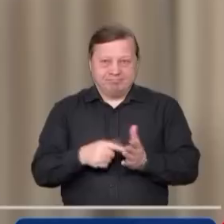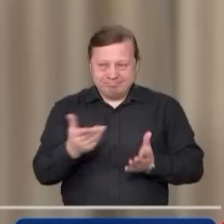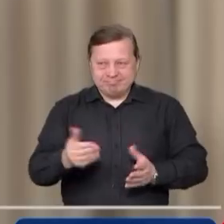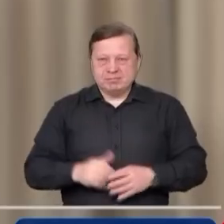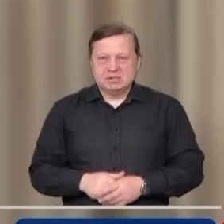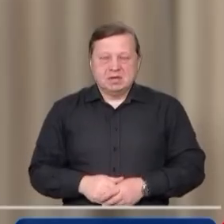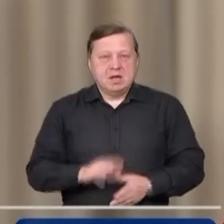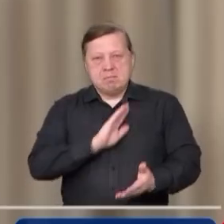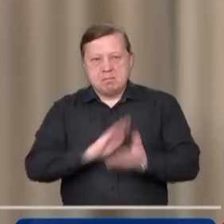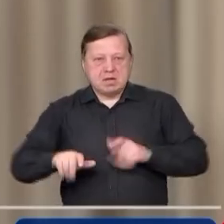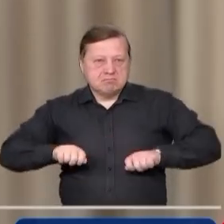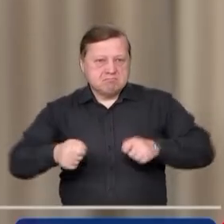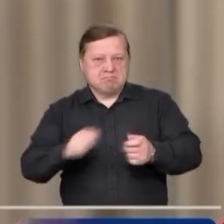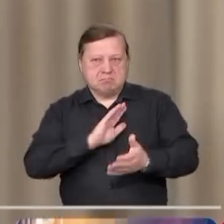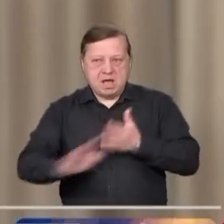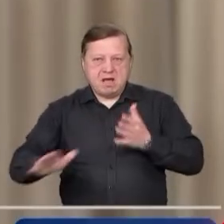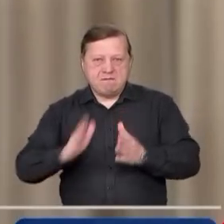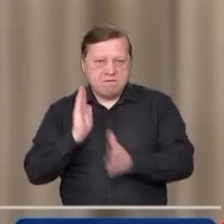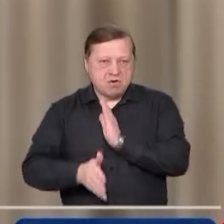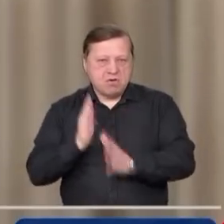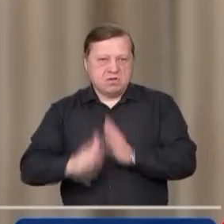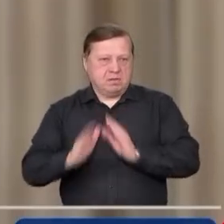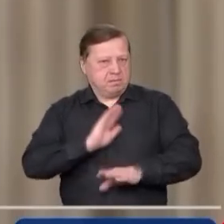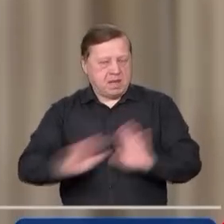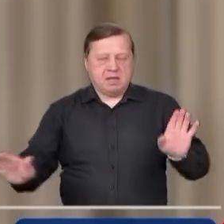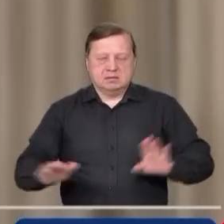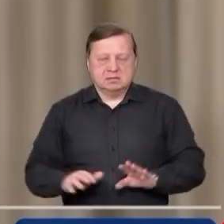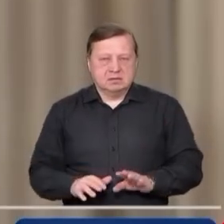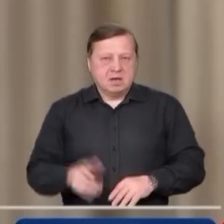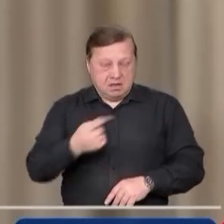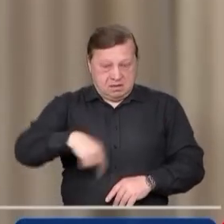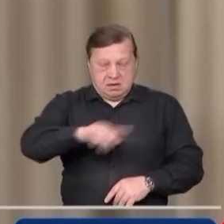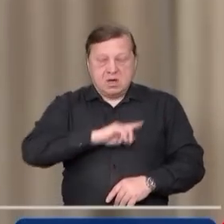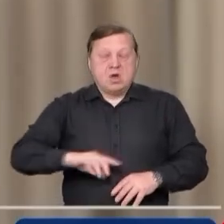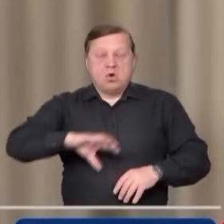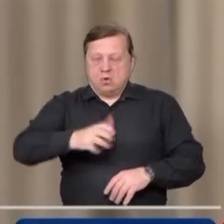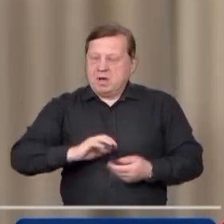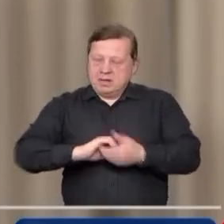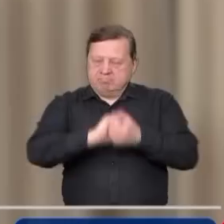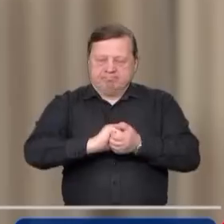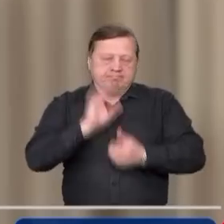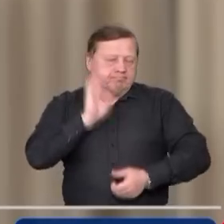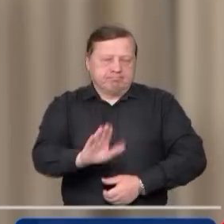bez agresji, bez tyranii. Nasza grupa pozostanie zjednoczona i będzie